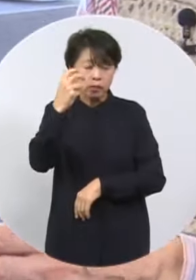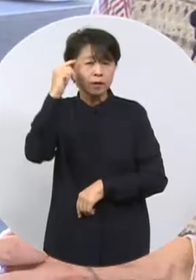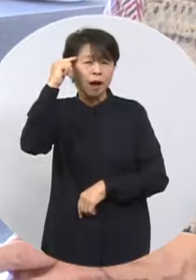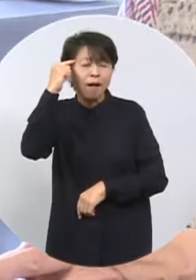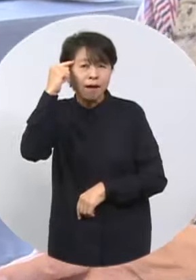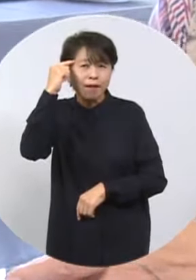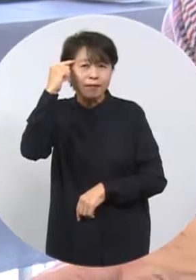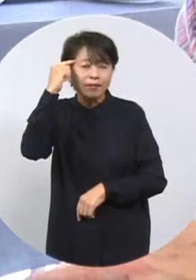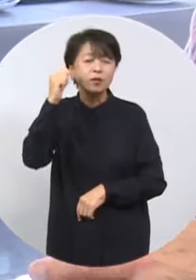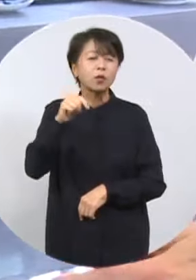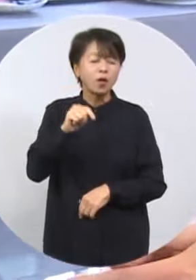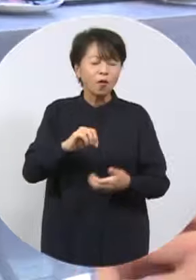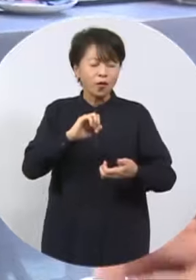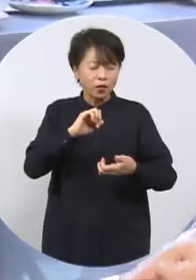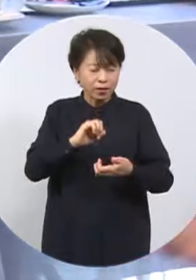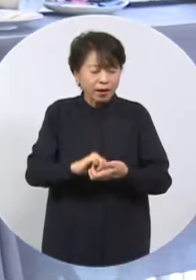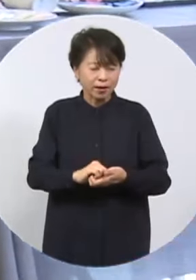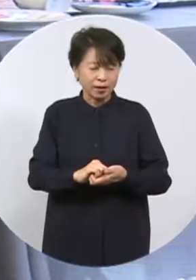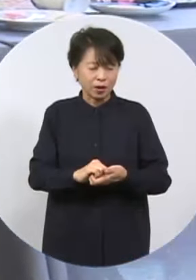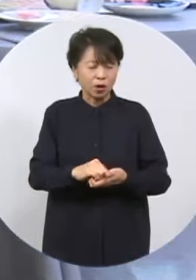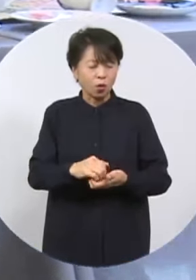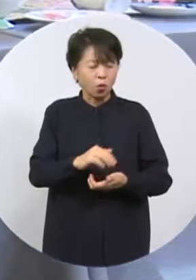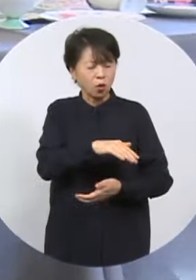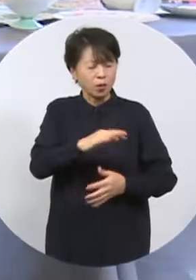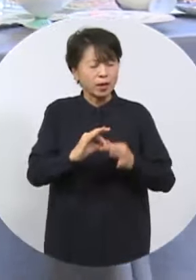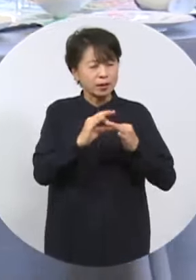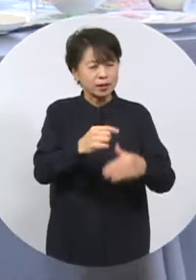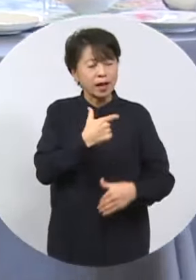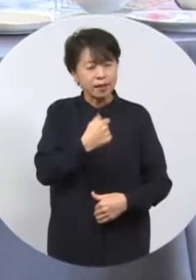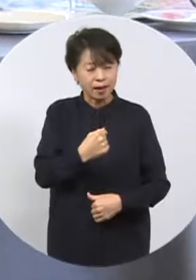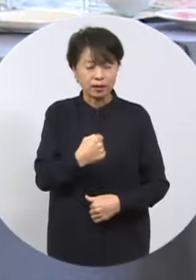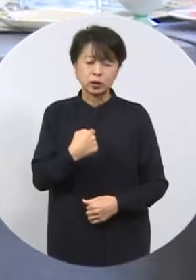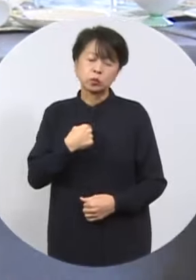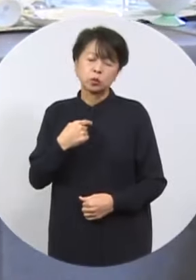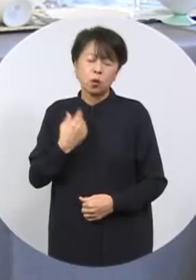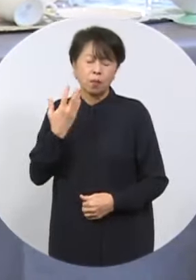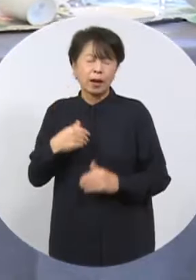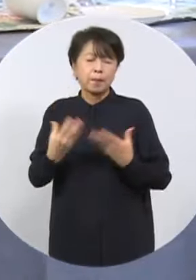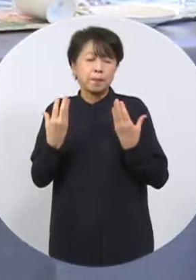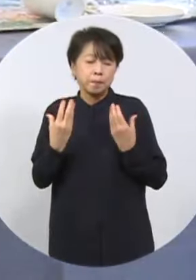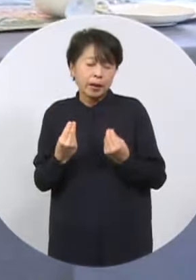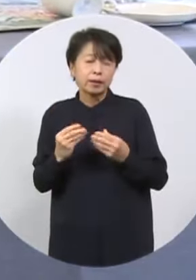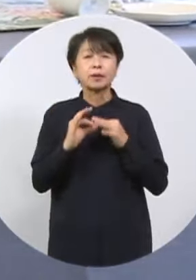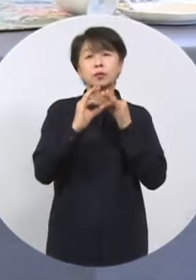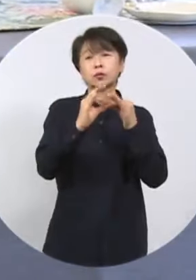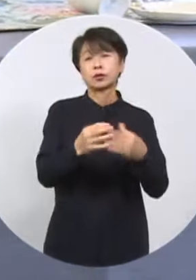ひとも子どもたちに、おじさんがやってきたよということを伝えていきたいなと思っています。